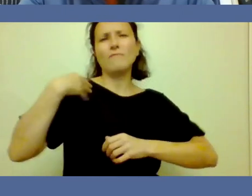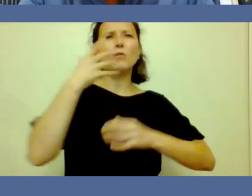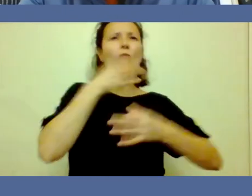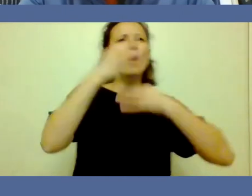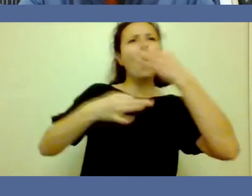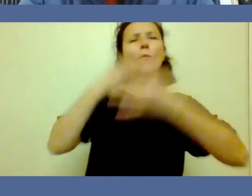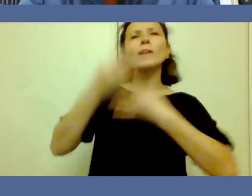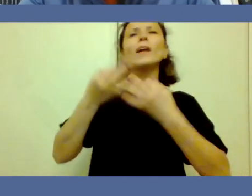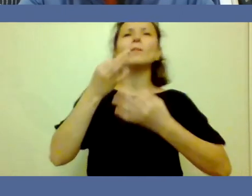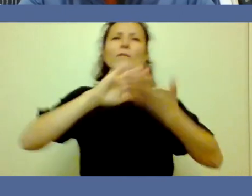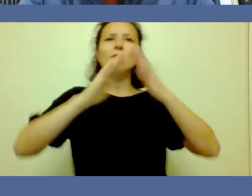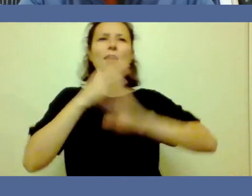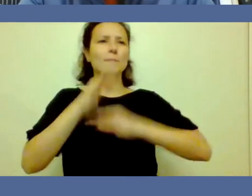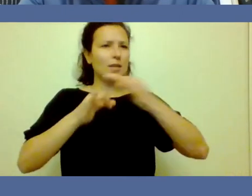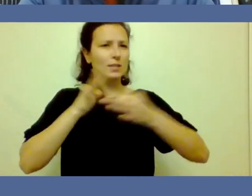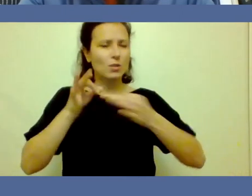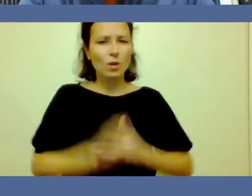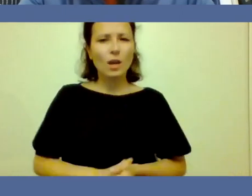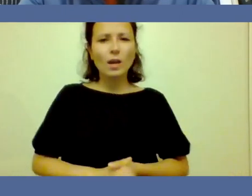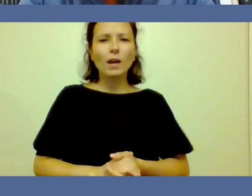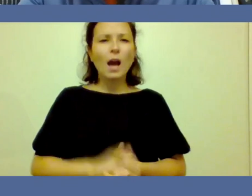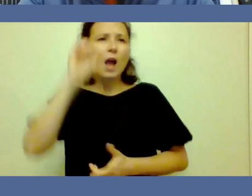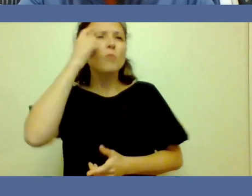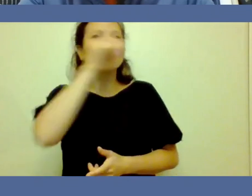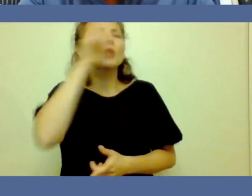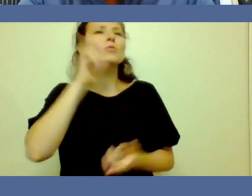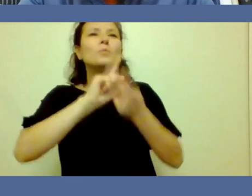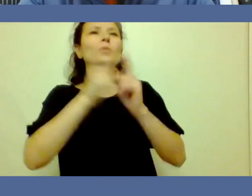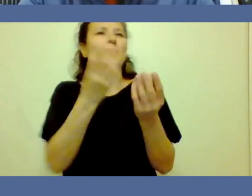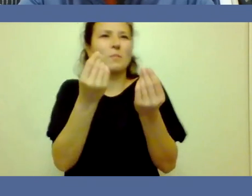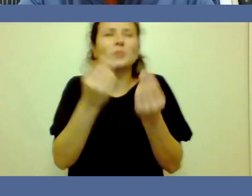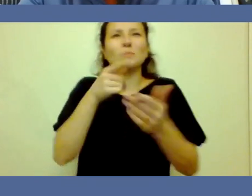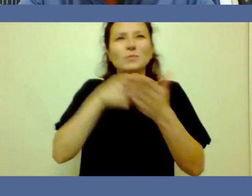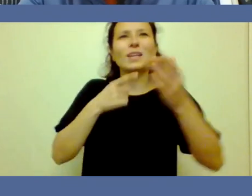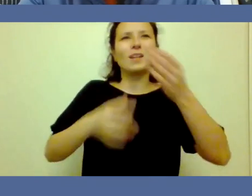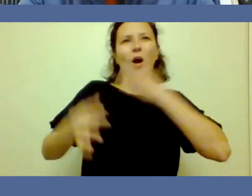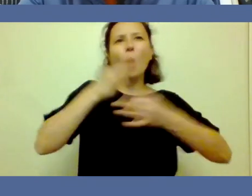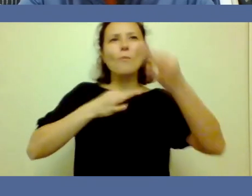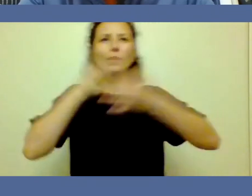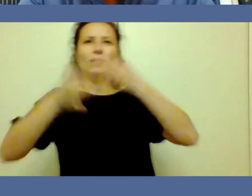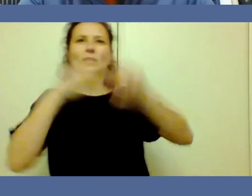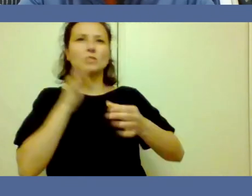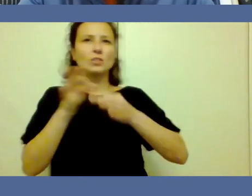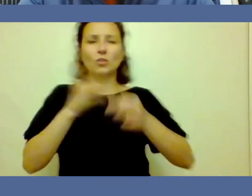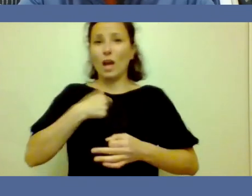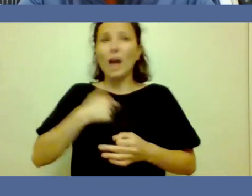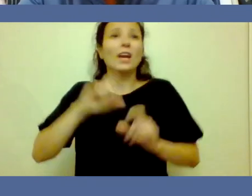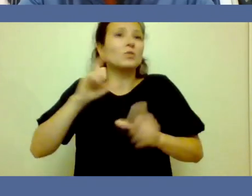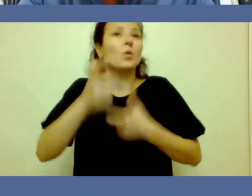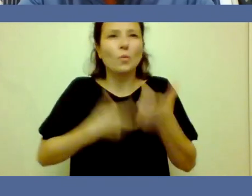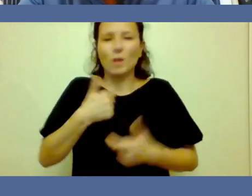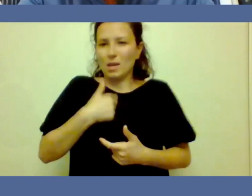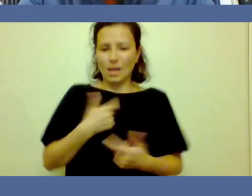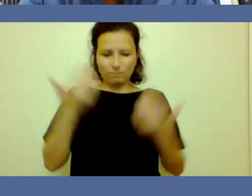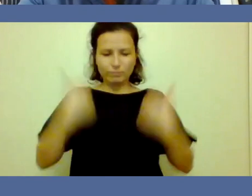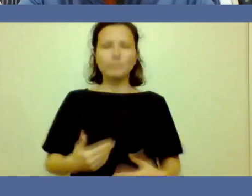może jest trudniejsze, ale zasadniczo ludzie po to się spotykają, żeby opowiadać sobie historię. Ja tym się zajmuję, jestem opowiadaczką. A takich